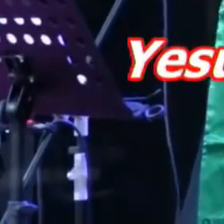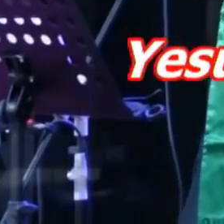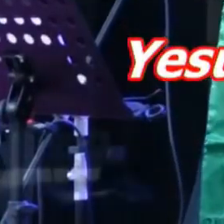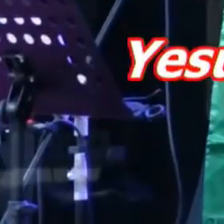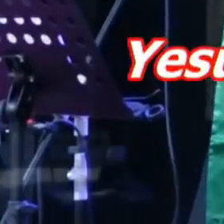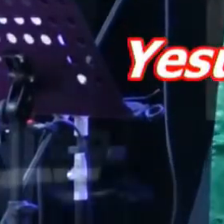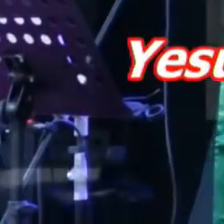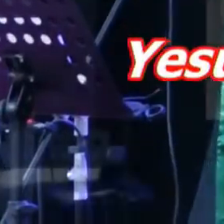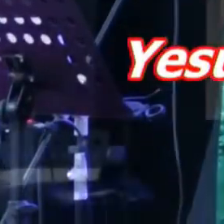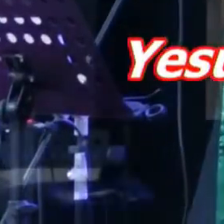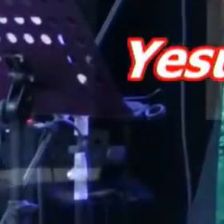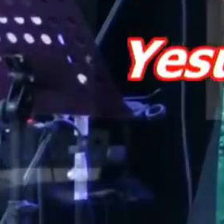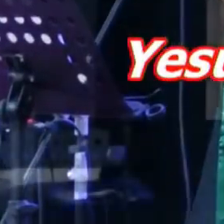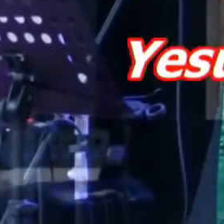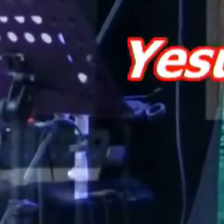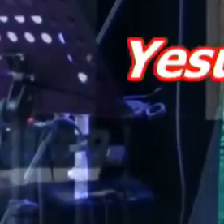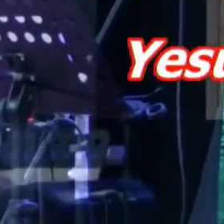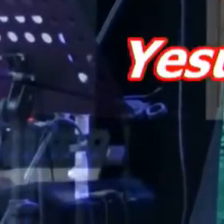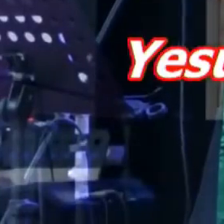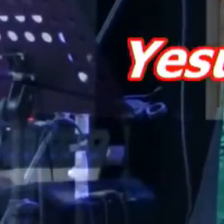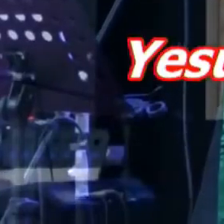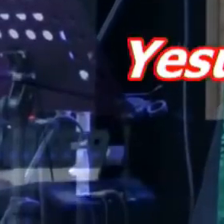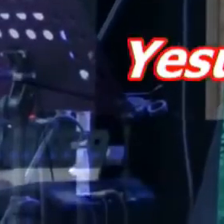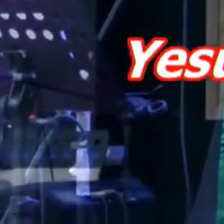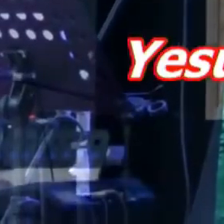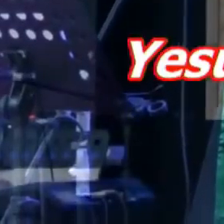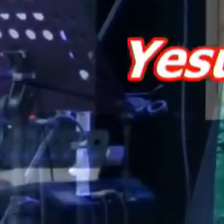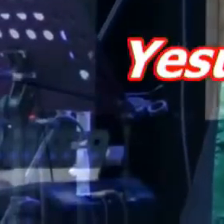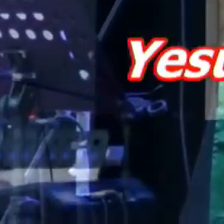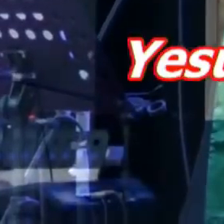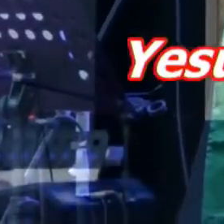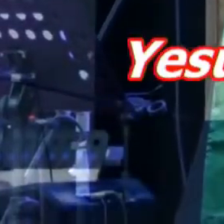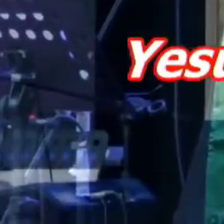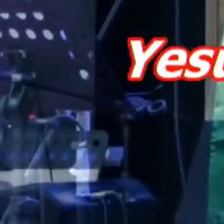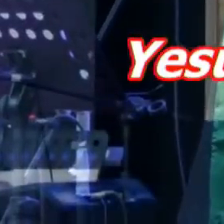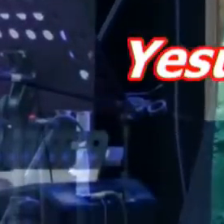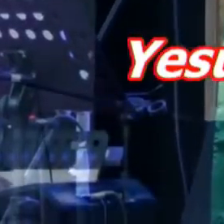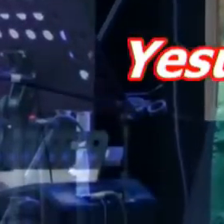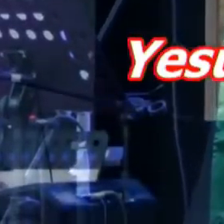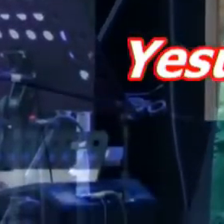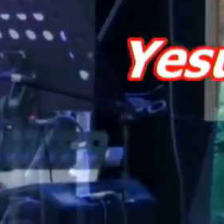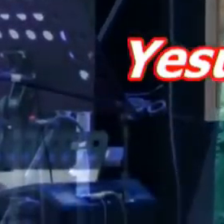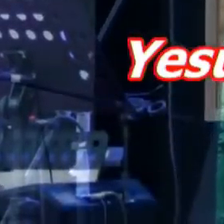Hye sun's yang terbaik